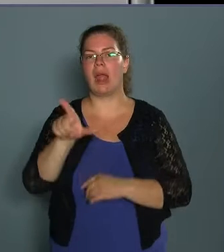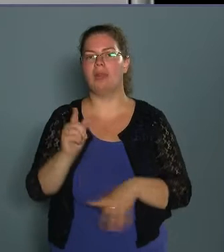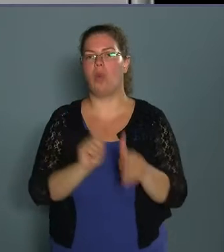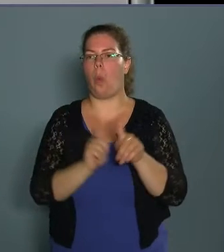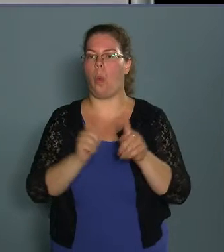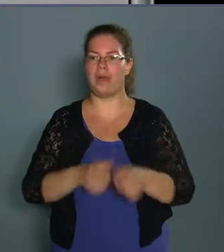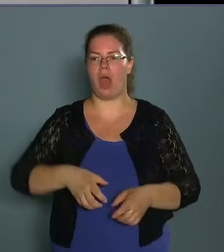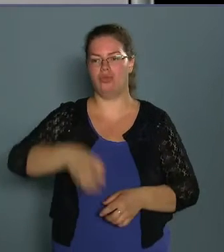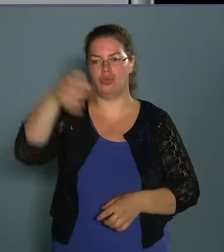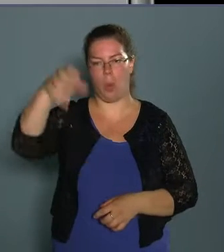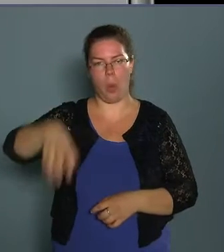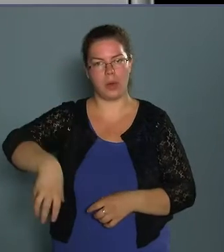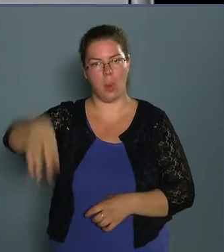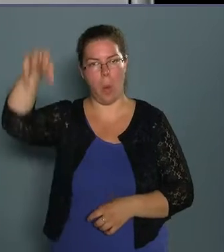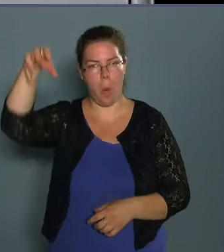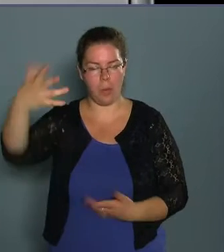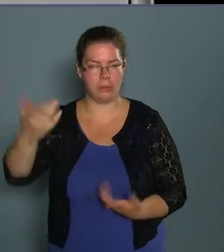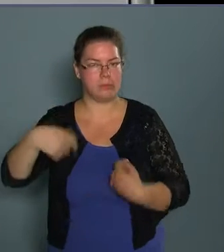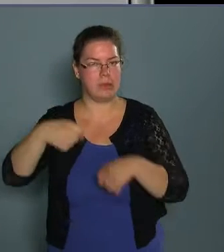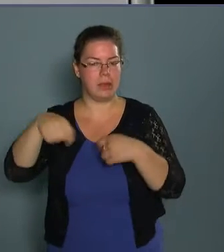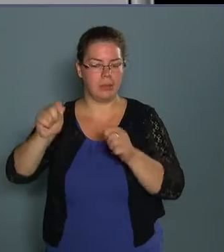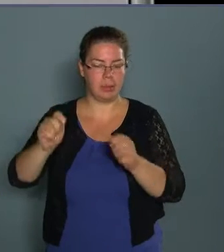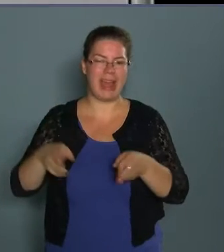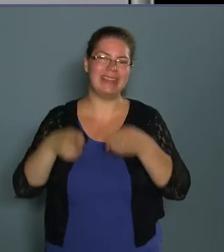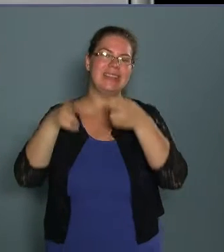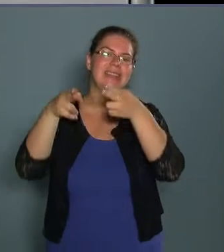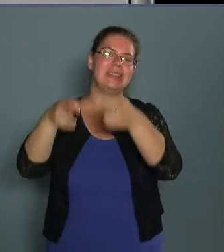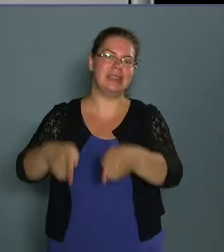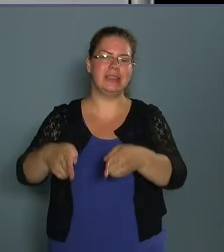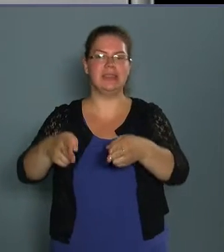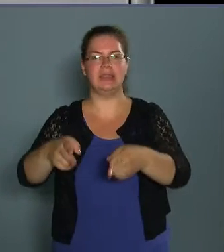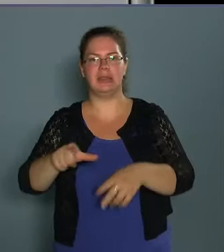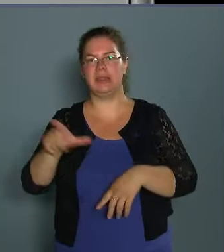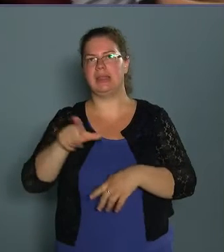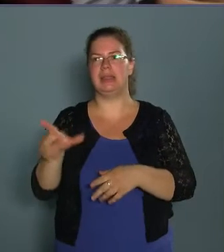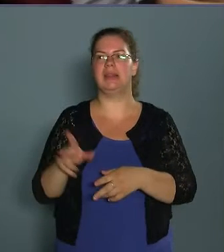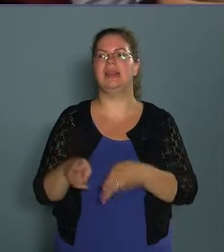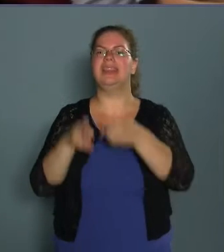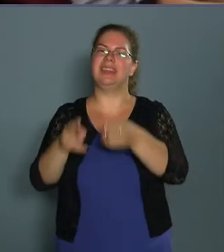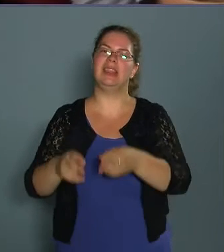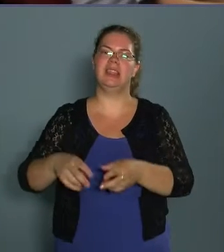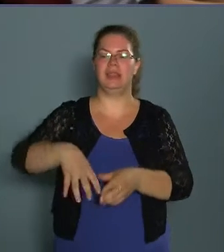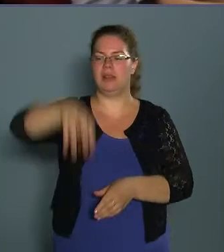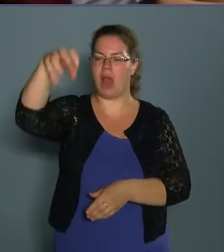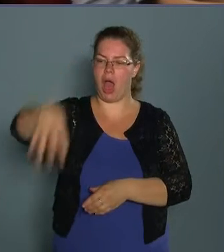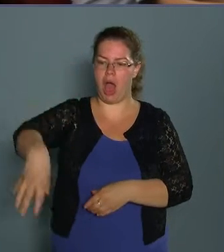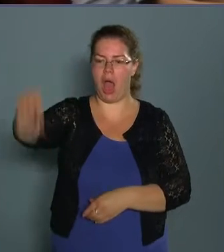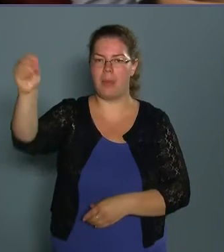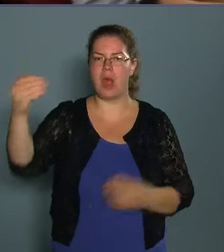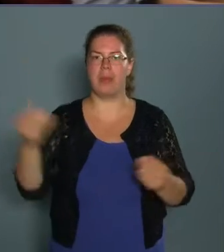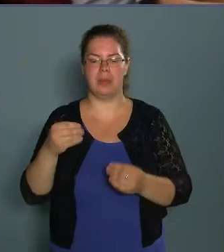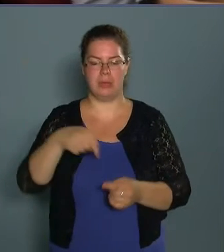olyan torony épület szerepel híd pillérekként, híd lábakként,